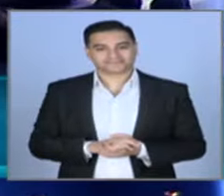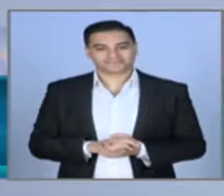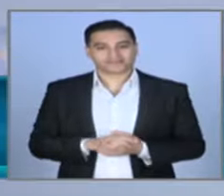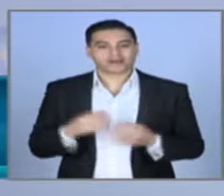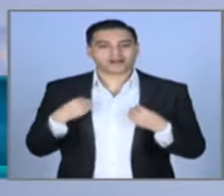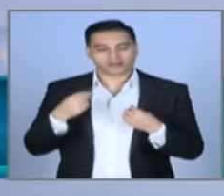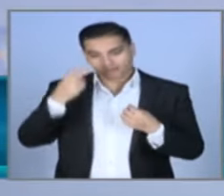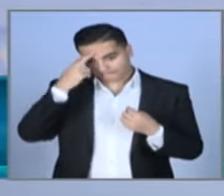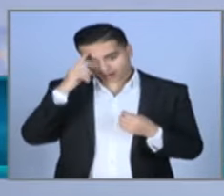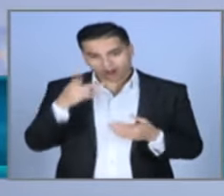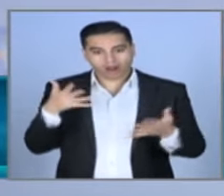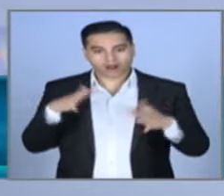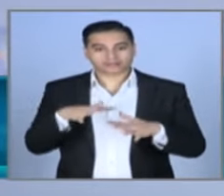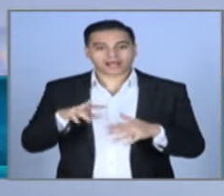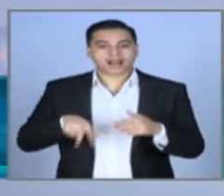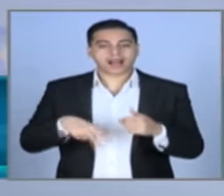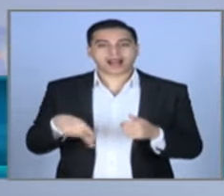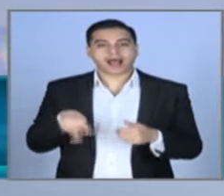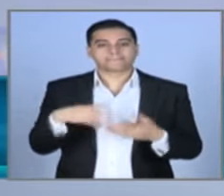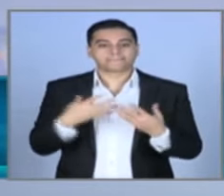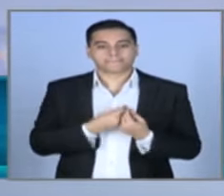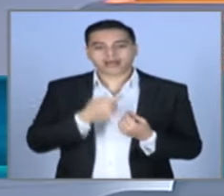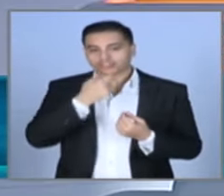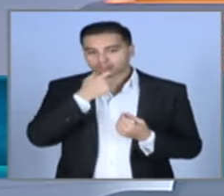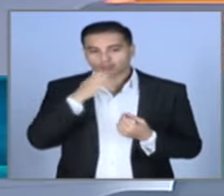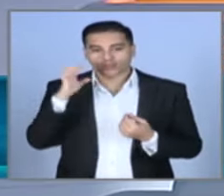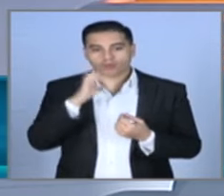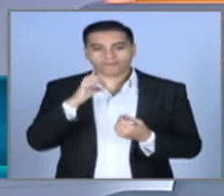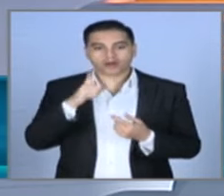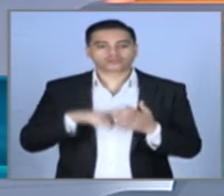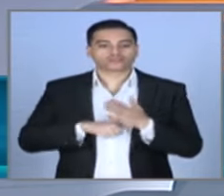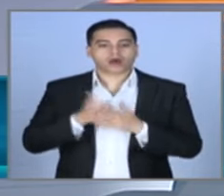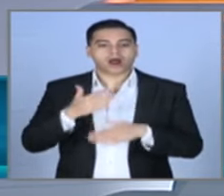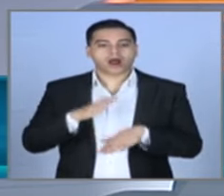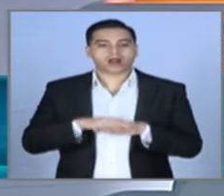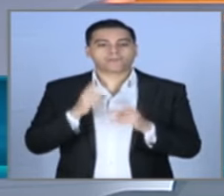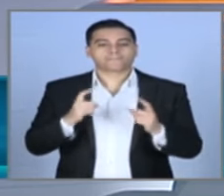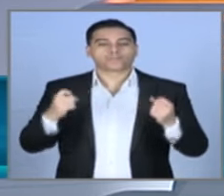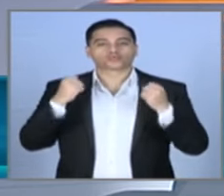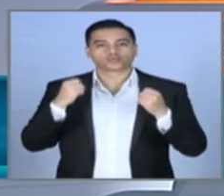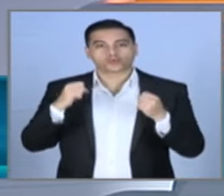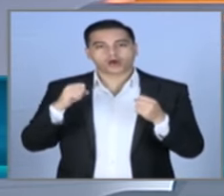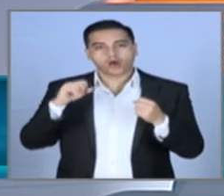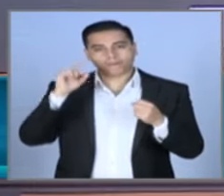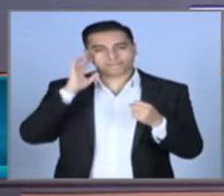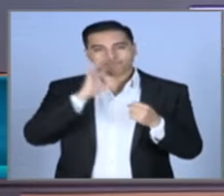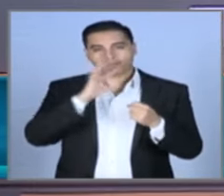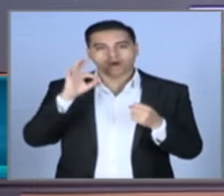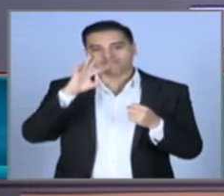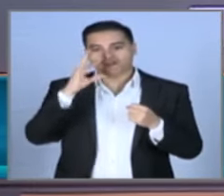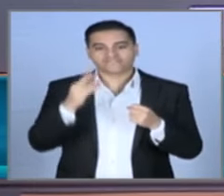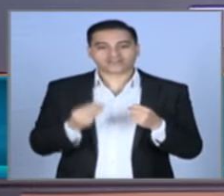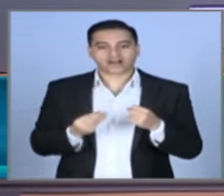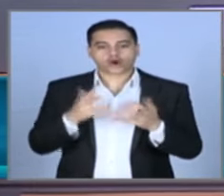رياضة، من هو أكثر اللاعبين الأجانب حصولا على بطولة السوبر